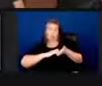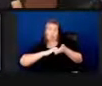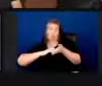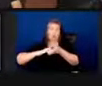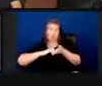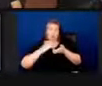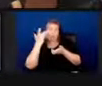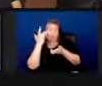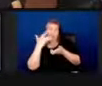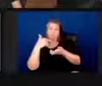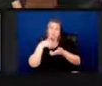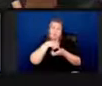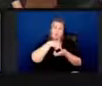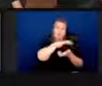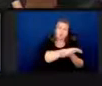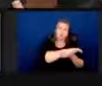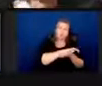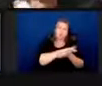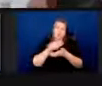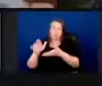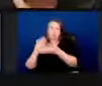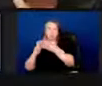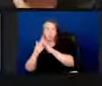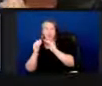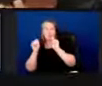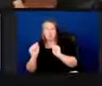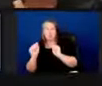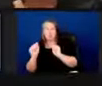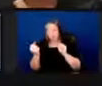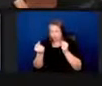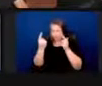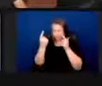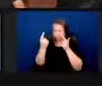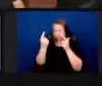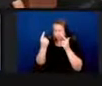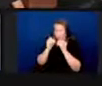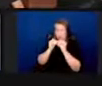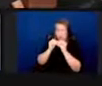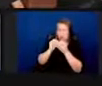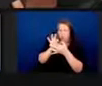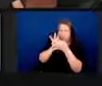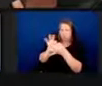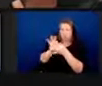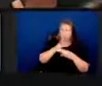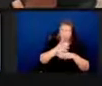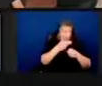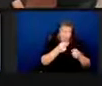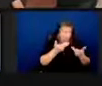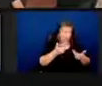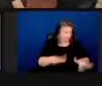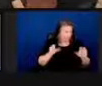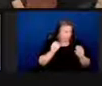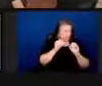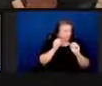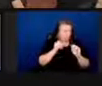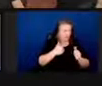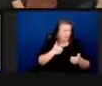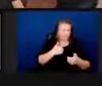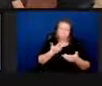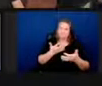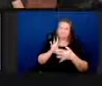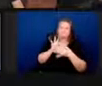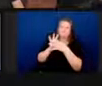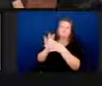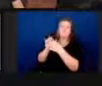هذه الشراكات تحبذ وتدفع الطلاب على التواصل مع مجتمعاتهم ومعرفة ما هو الاختصاص